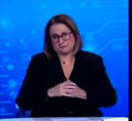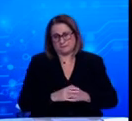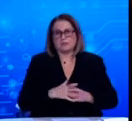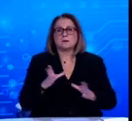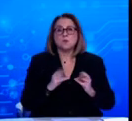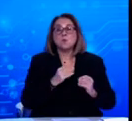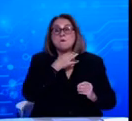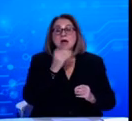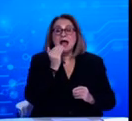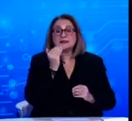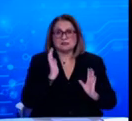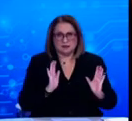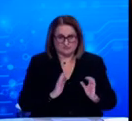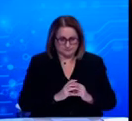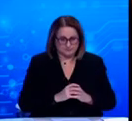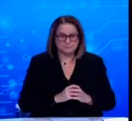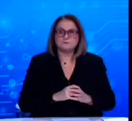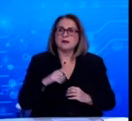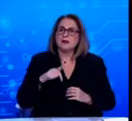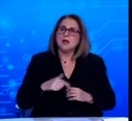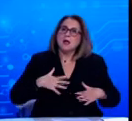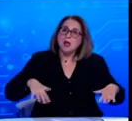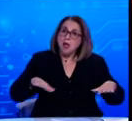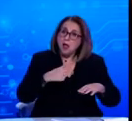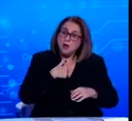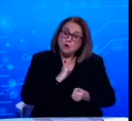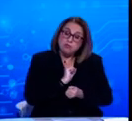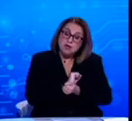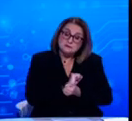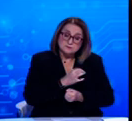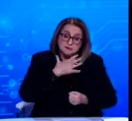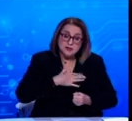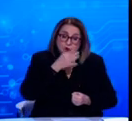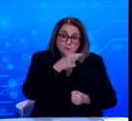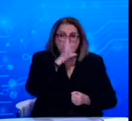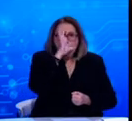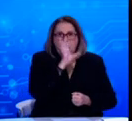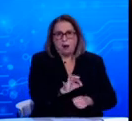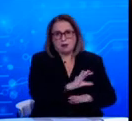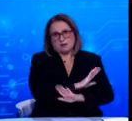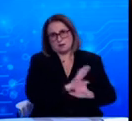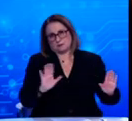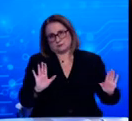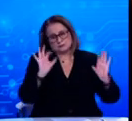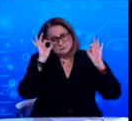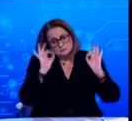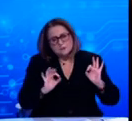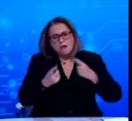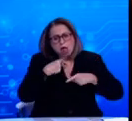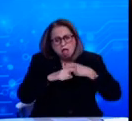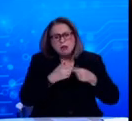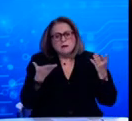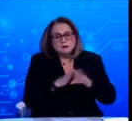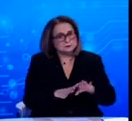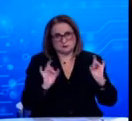Συμπολίτες μου, έχω δεσμευτεί να παρουσιάσω την πραγματικότητα ως έχει. Και αυτό θα κάνω και τώρα. Καθώς η απειλή